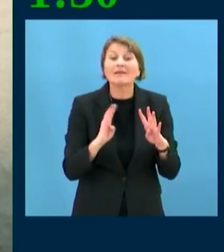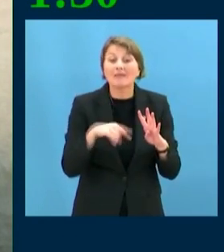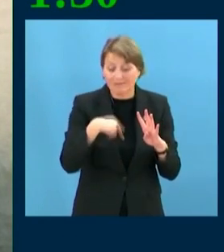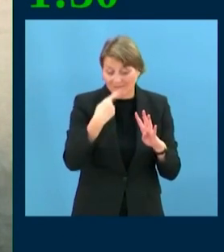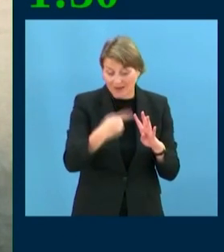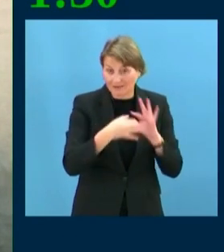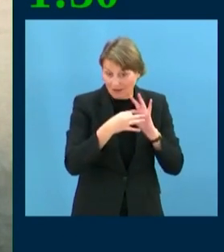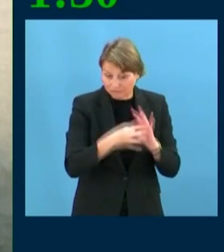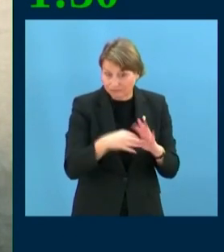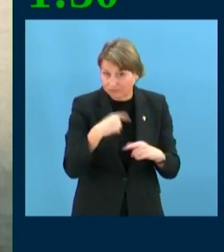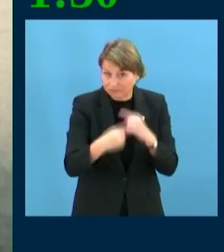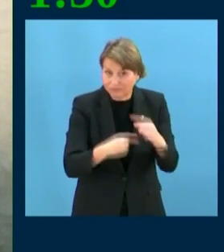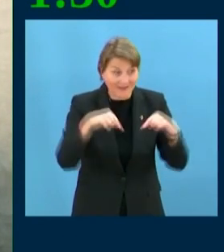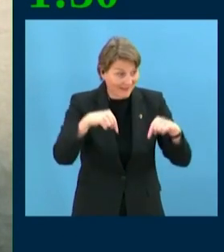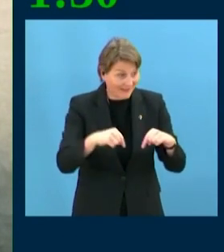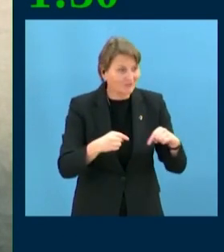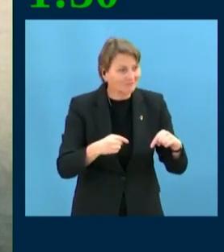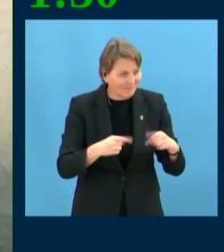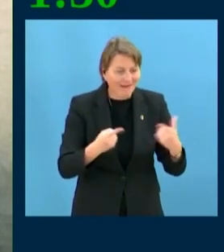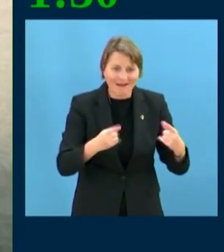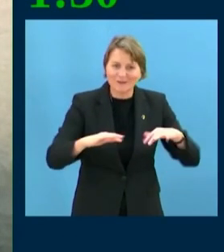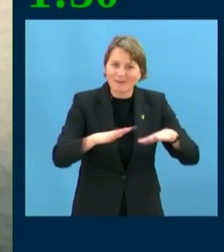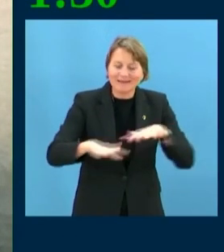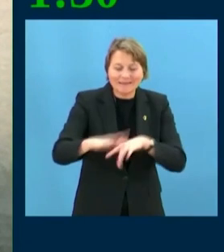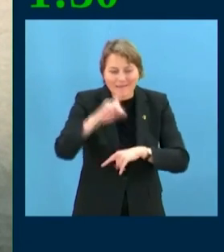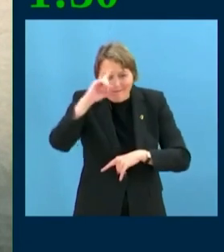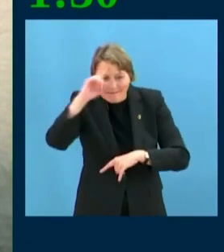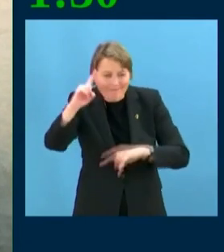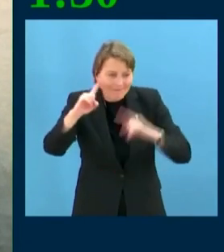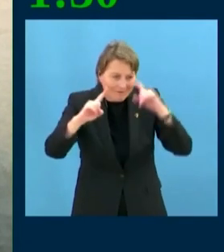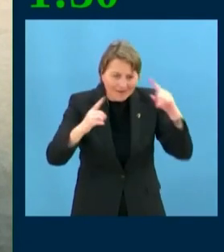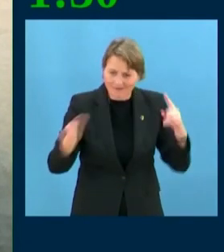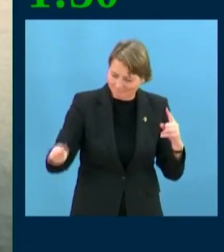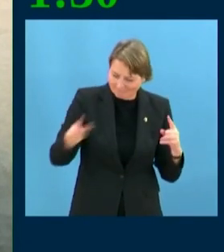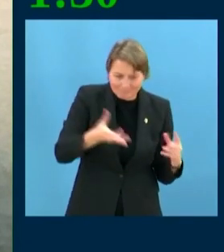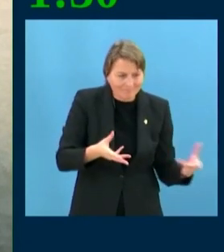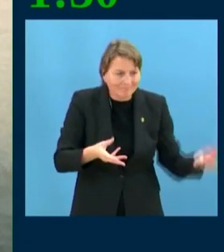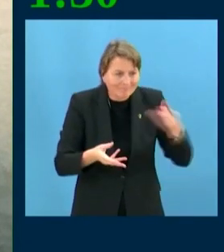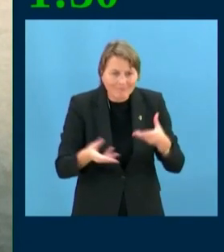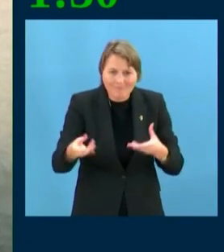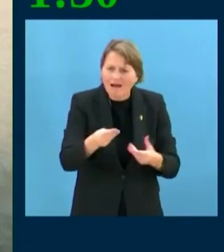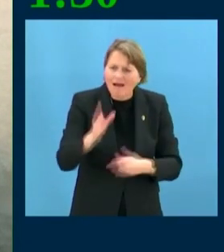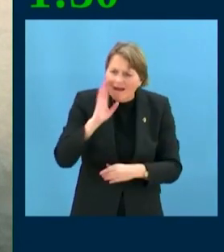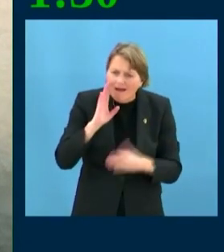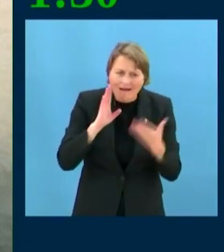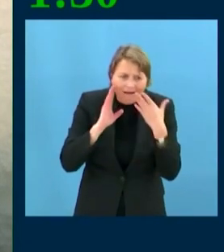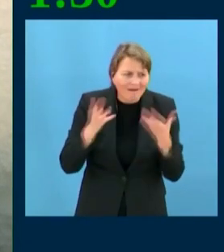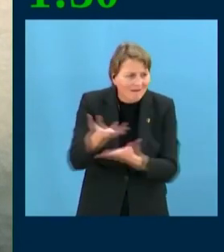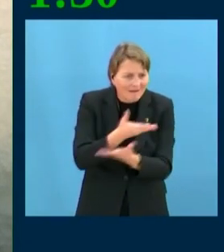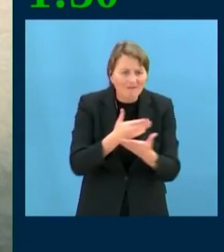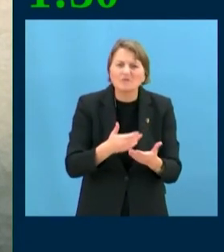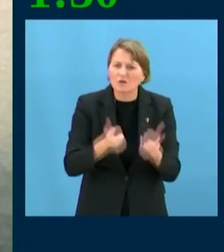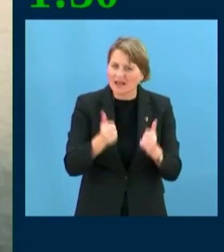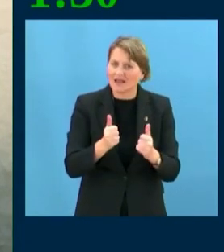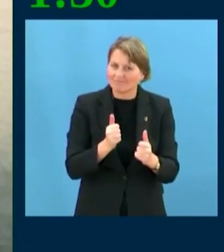daha iyisini yapmalıyız hepinizin ilk ara toplantıdaki mükemmel çalışmaya devam etmeye ve bu